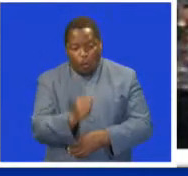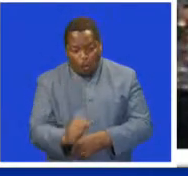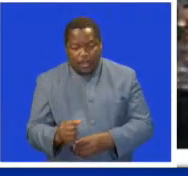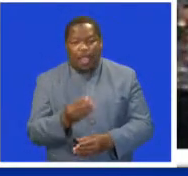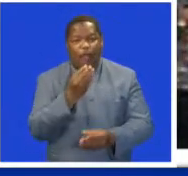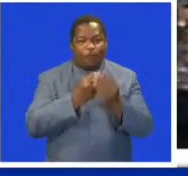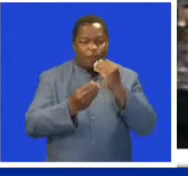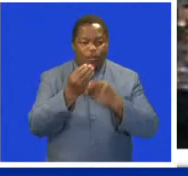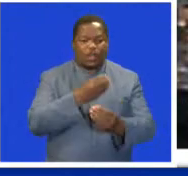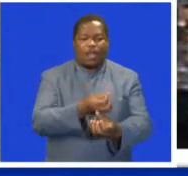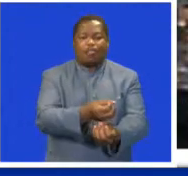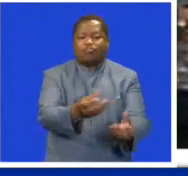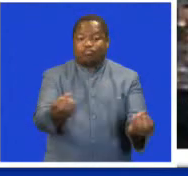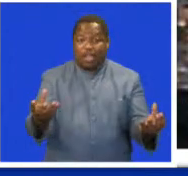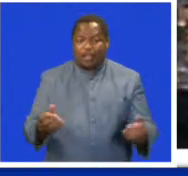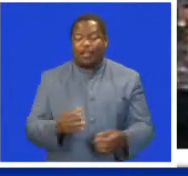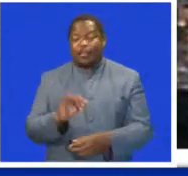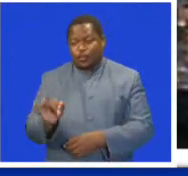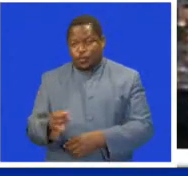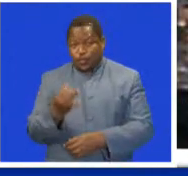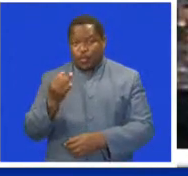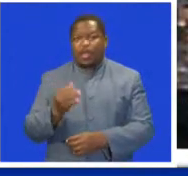lomdzala lohlupheke kakhulu kule nkundla